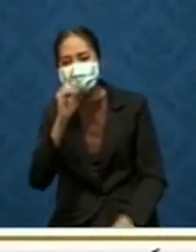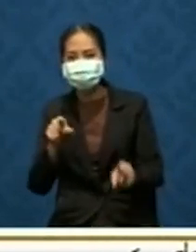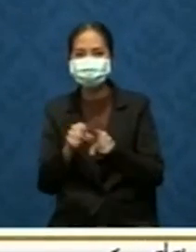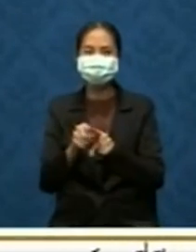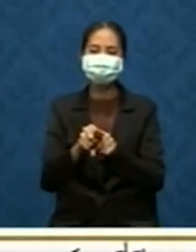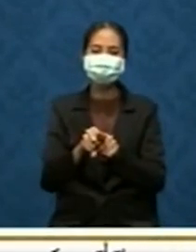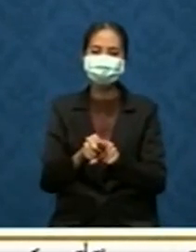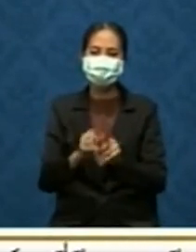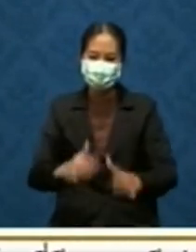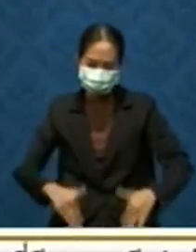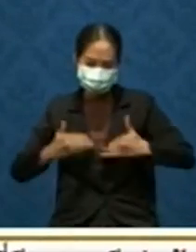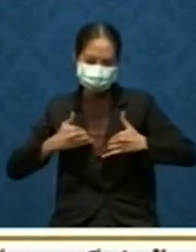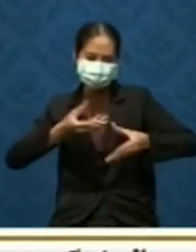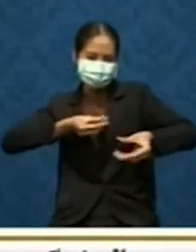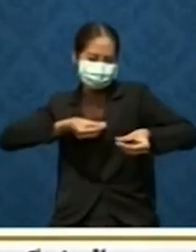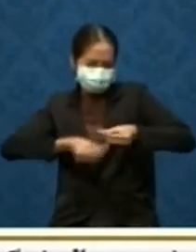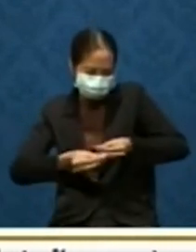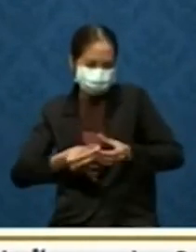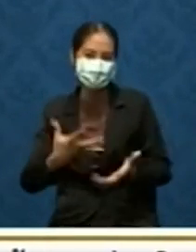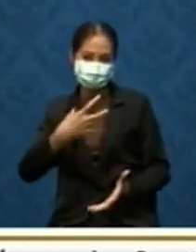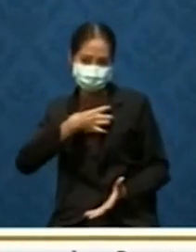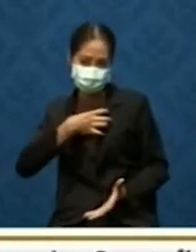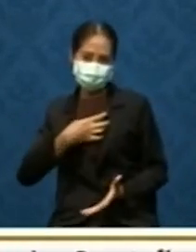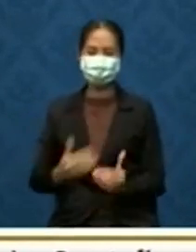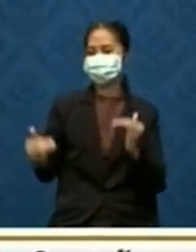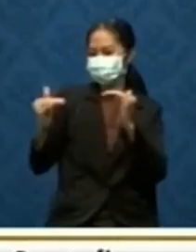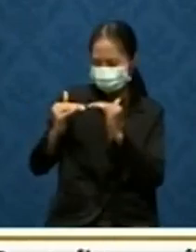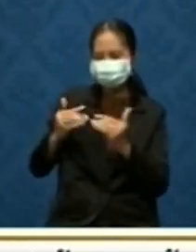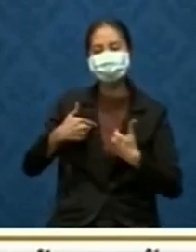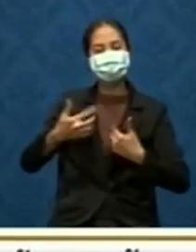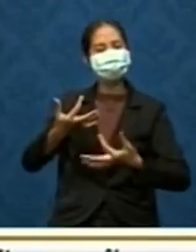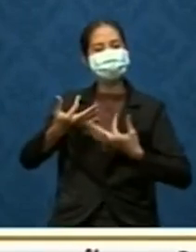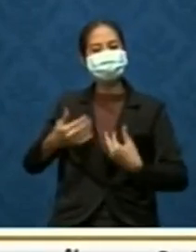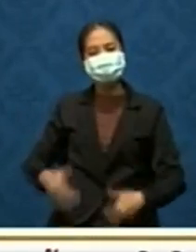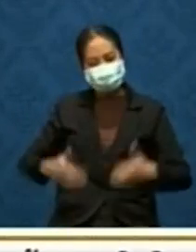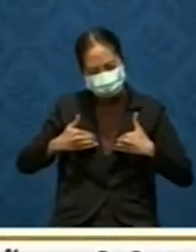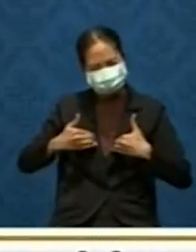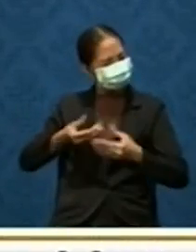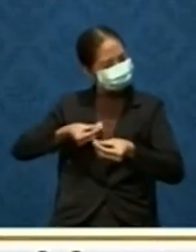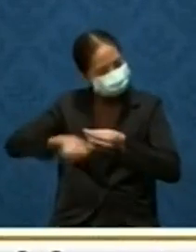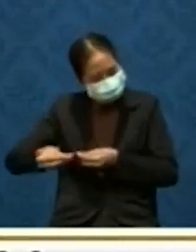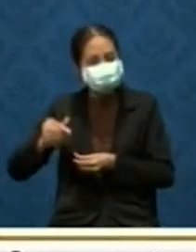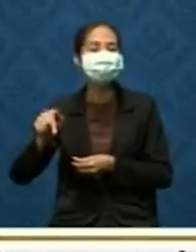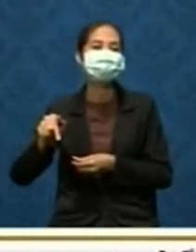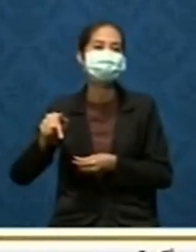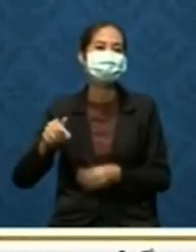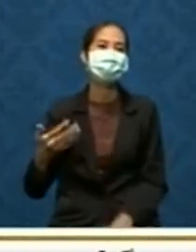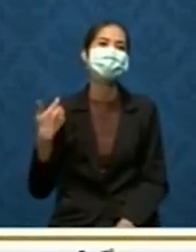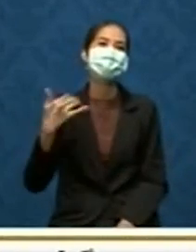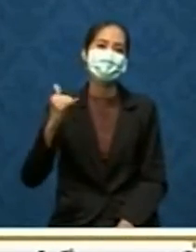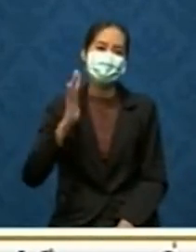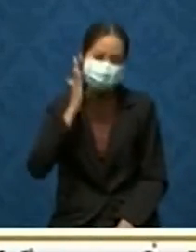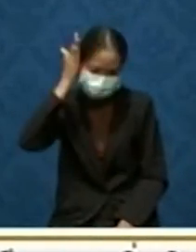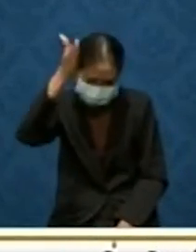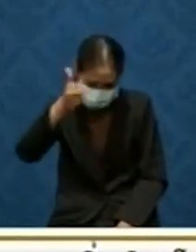เอาชีวิตเข้าไปแลกกับ 11อิสรภาพกับเสรีภาพขั้นพื้นฐานของความเป็นพลเมืองอาจจะเป็นลูกผมก็ได้